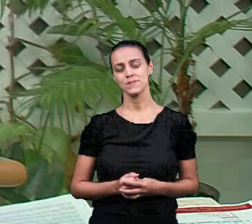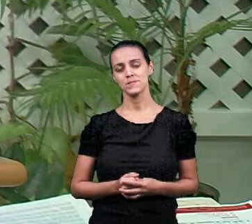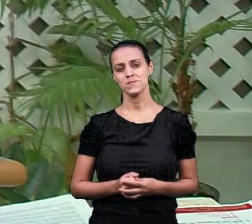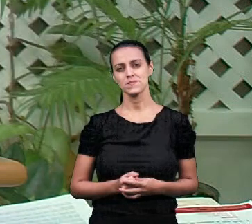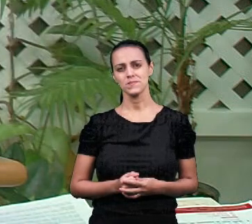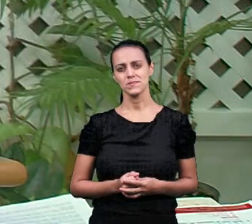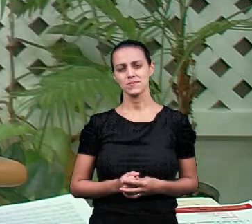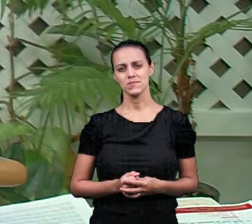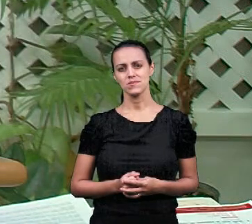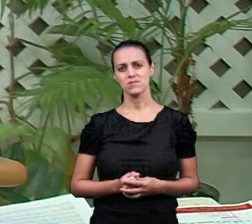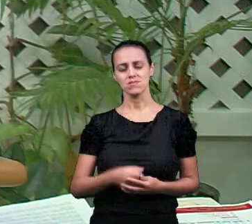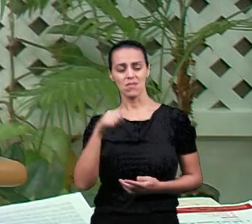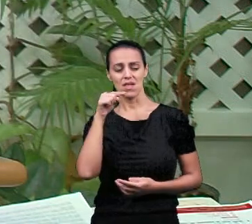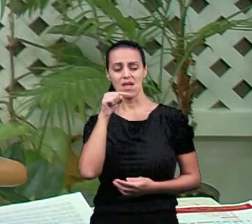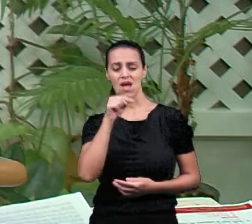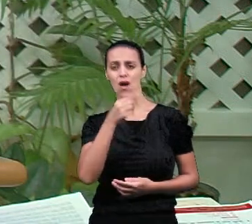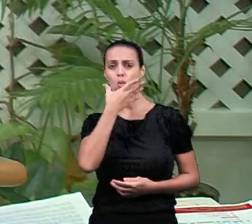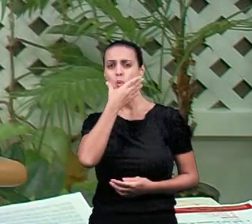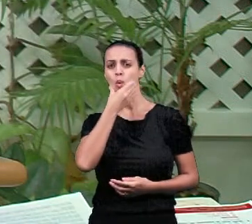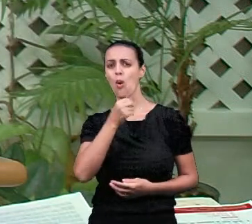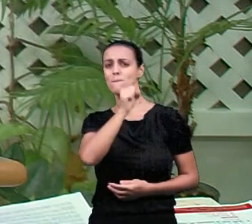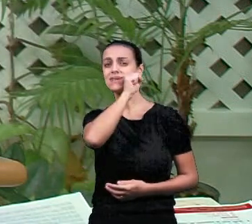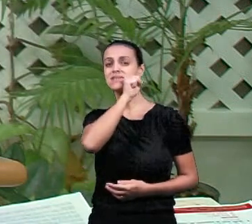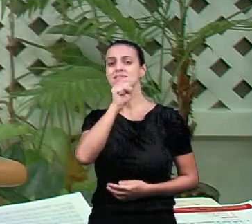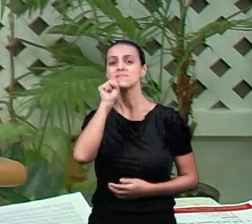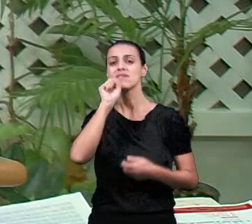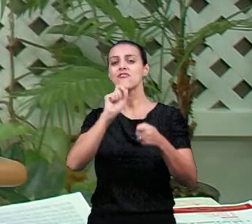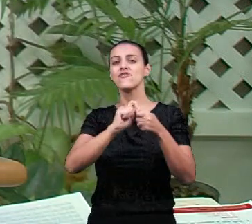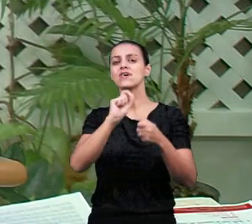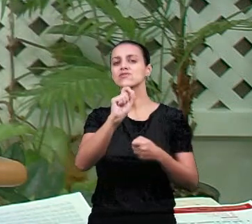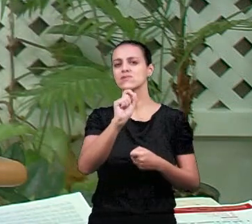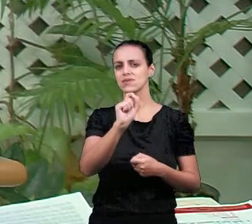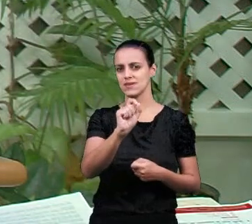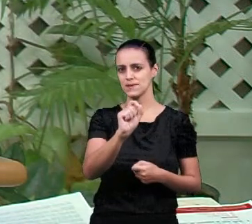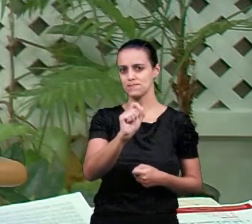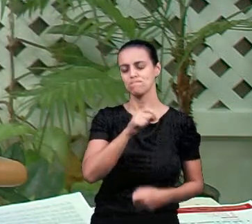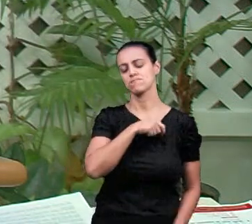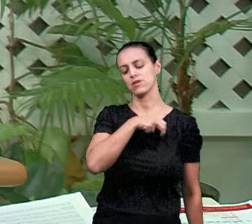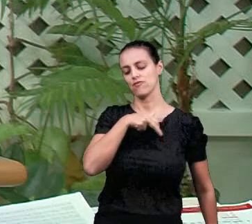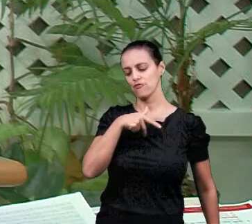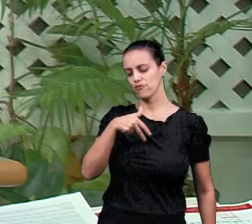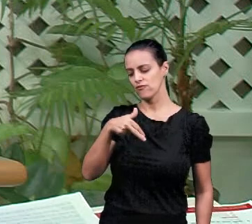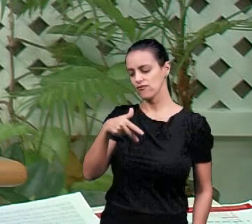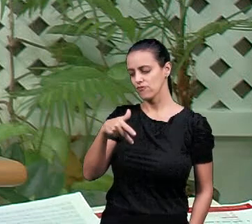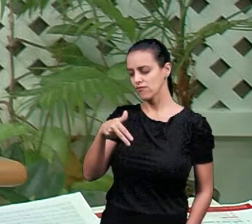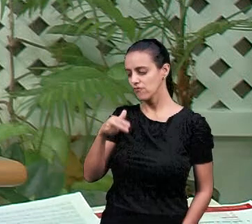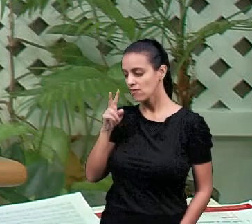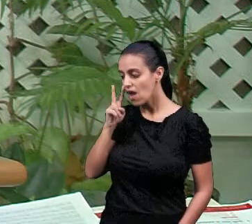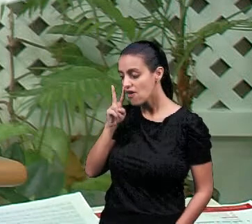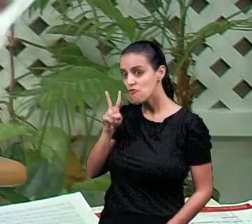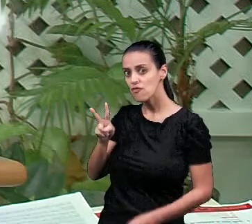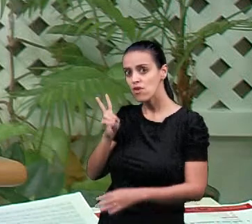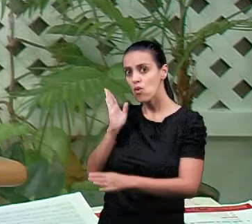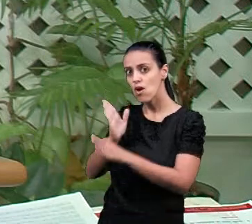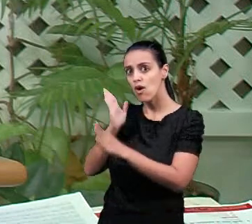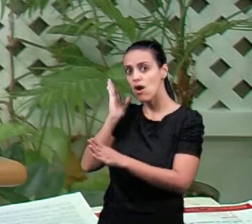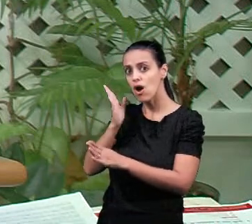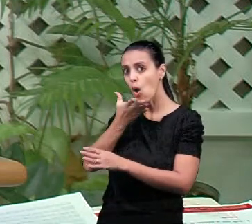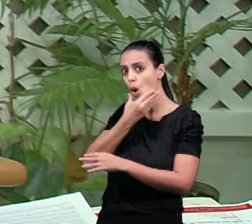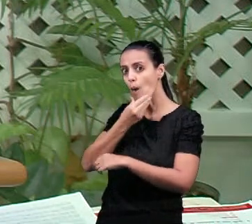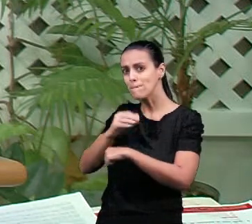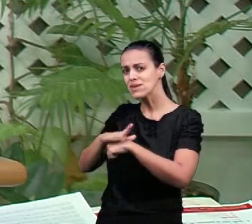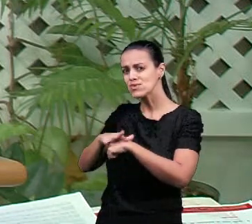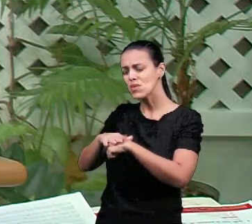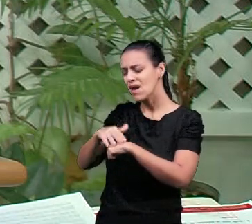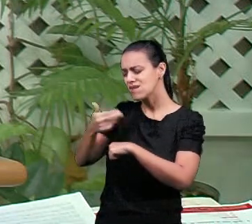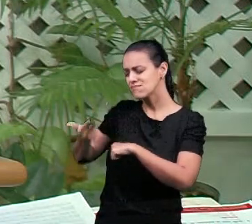l'homme samaritain a fait? Il a pris le malade qui était au bord du chemin.